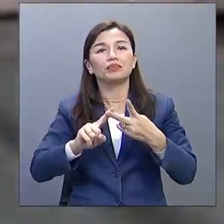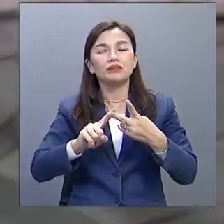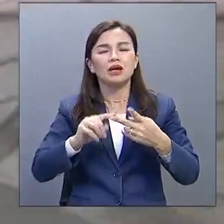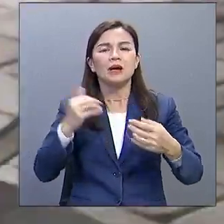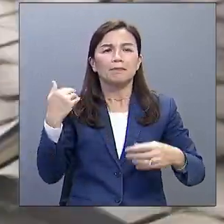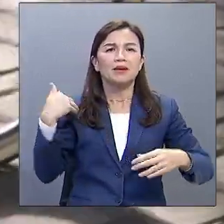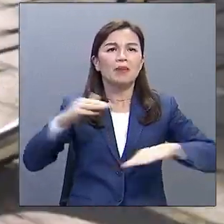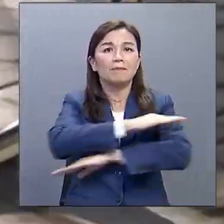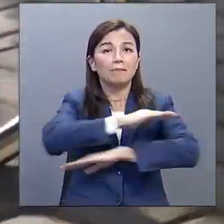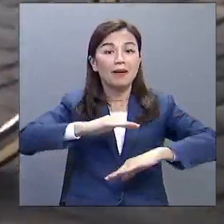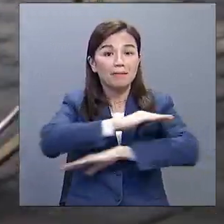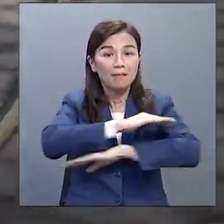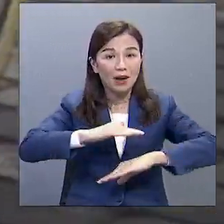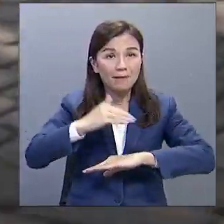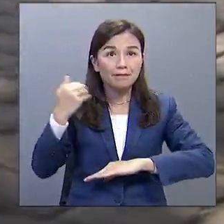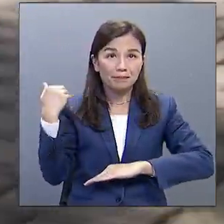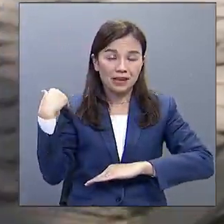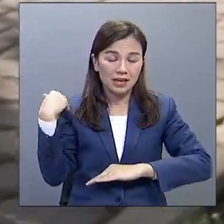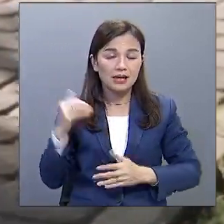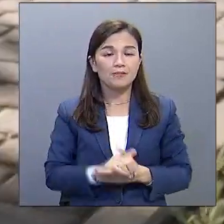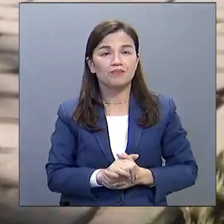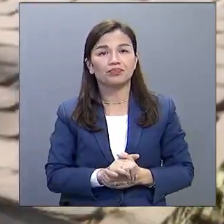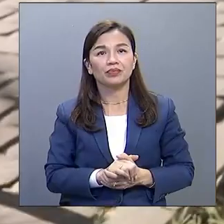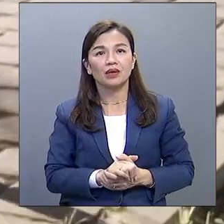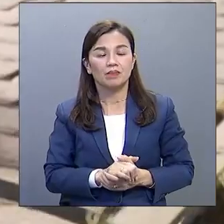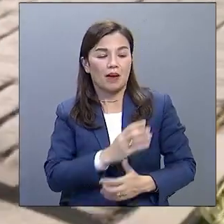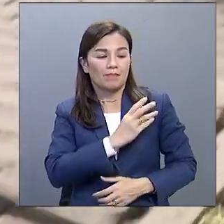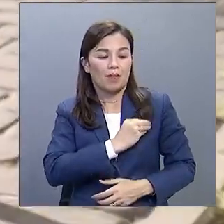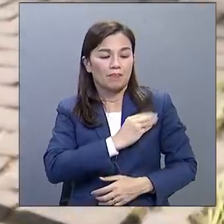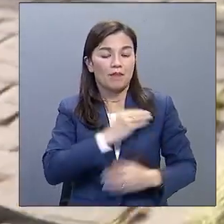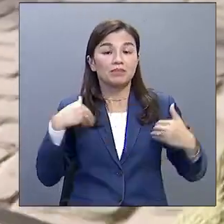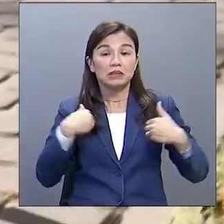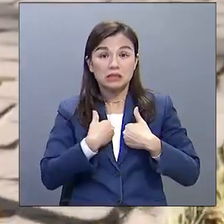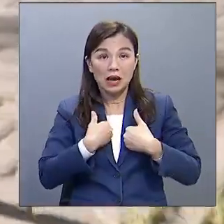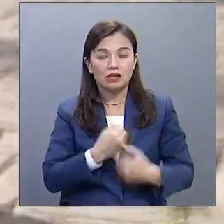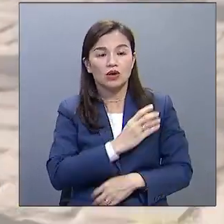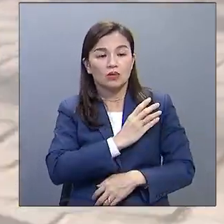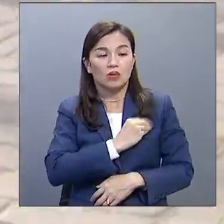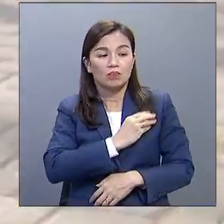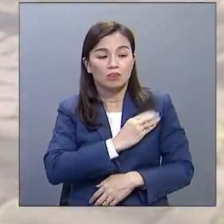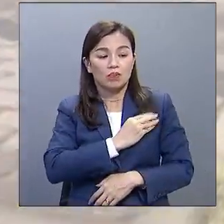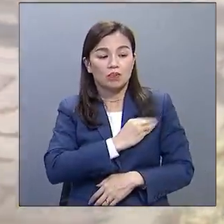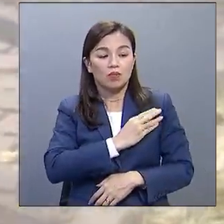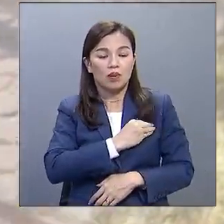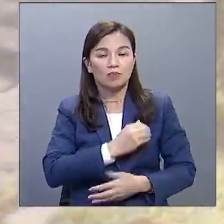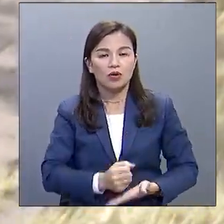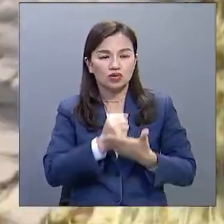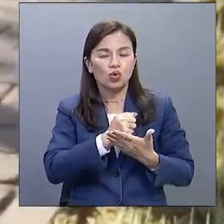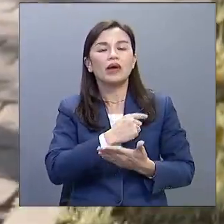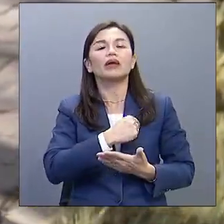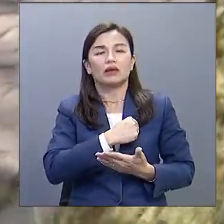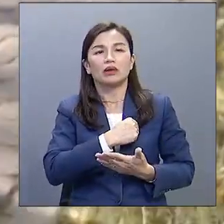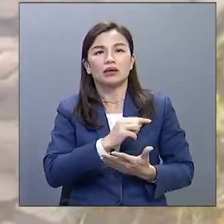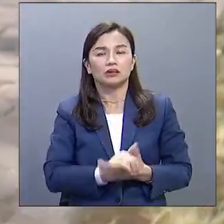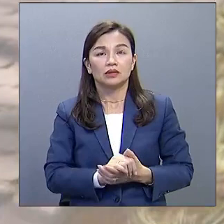างคือการเดินก็คือเราอาจจะได้เรื่องกล้ามเนื้อเรื่อง2เราอันเน้นหัวใจบ้างอ่ะเช่นปั่นจักรยานเร็วขึ้นให้หัวใจรู้สึกว่าได้ทํางานแล้วก็ถ้